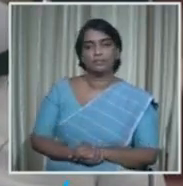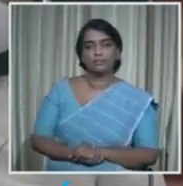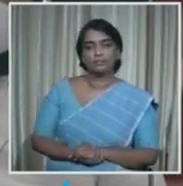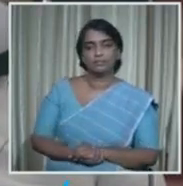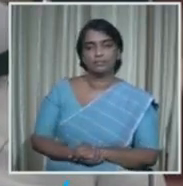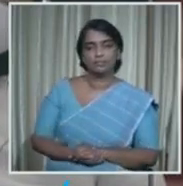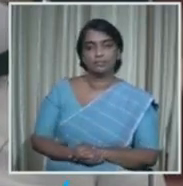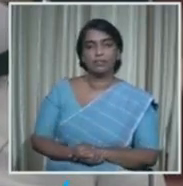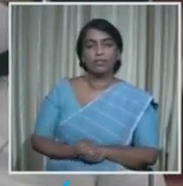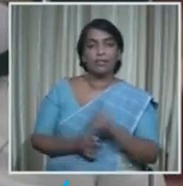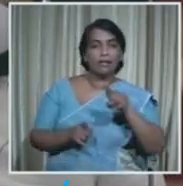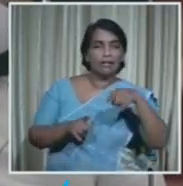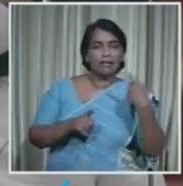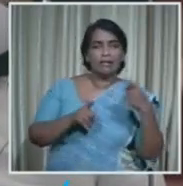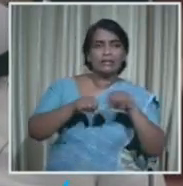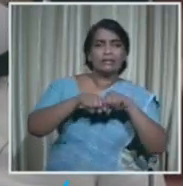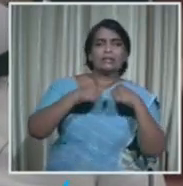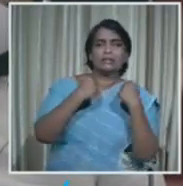පෙරටු ගාමි